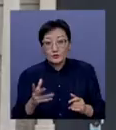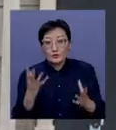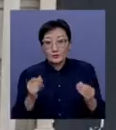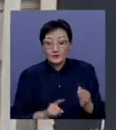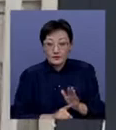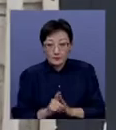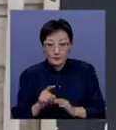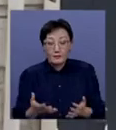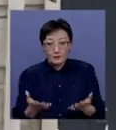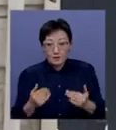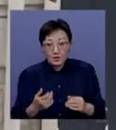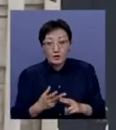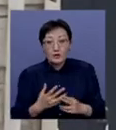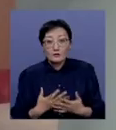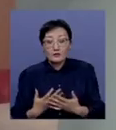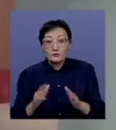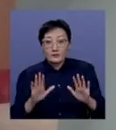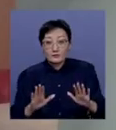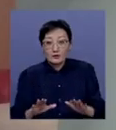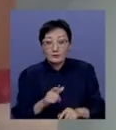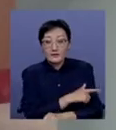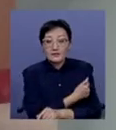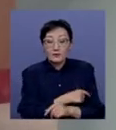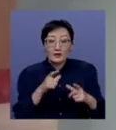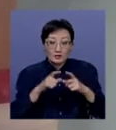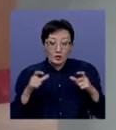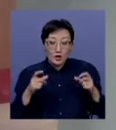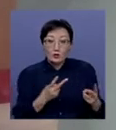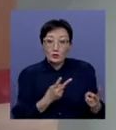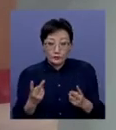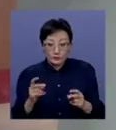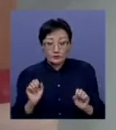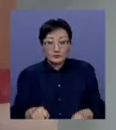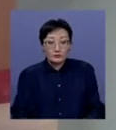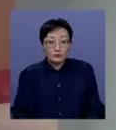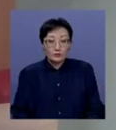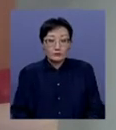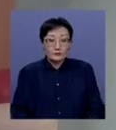қабылдайды. Әзірше көрнекі орынды тек медициналық маскамен тамашалауға болады.